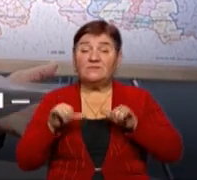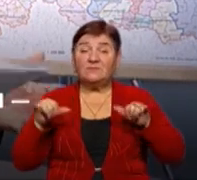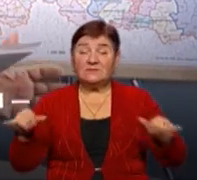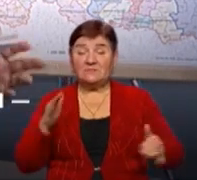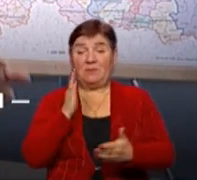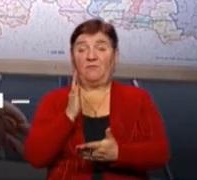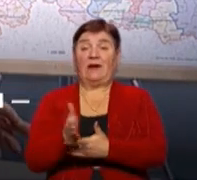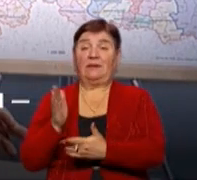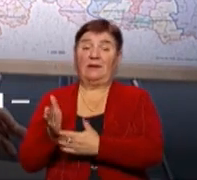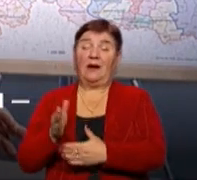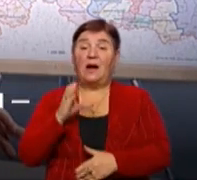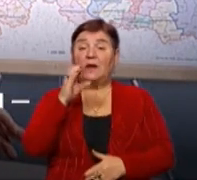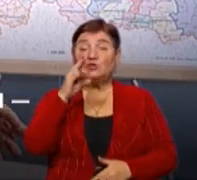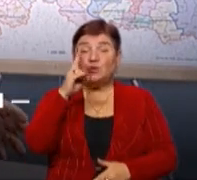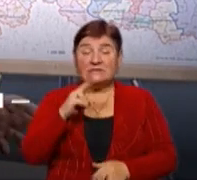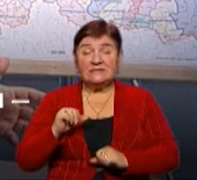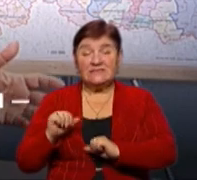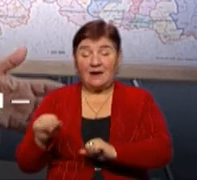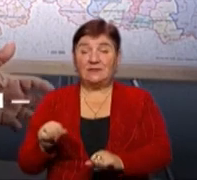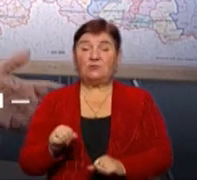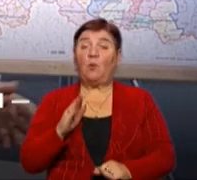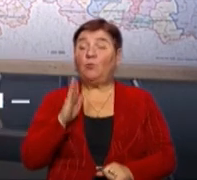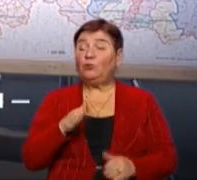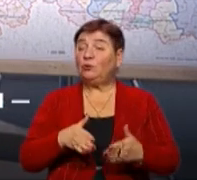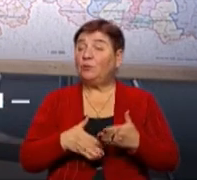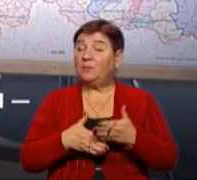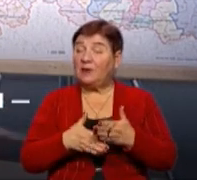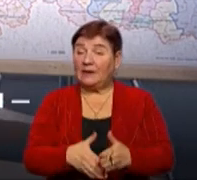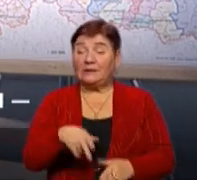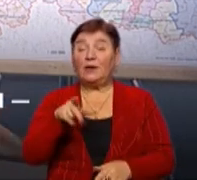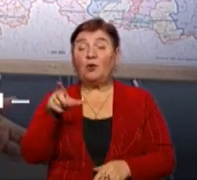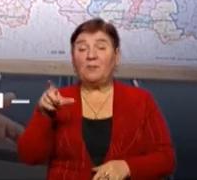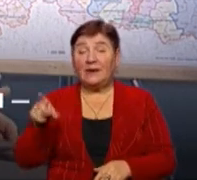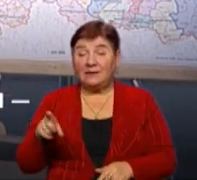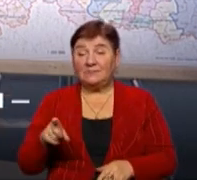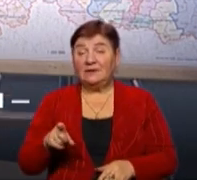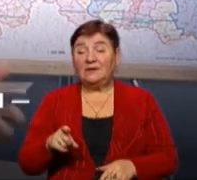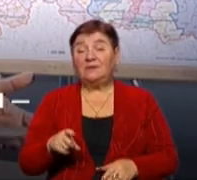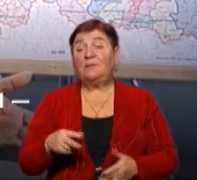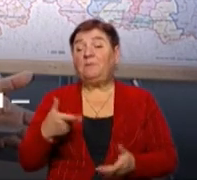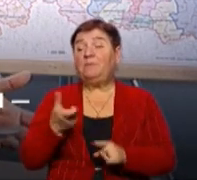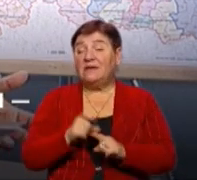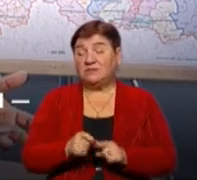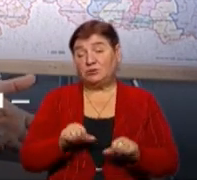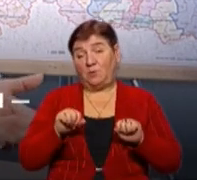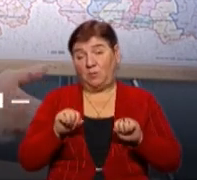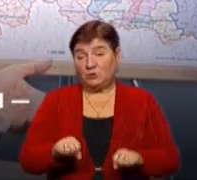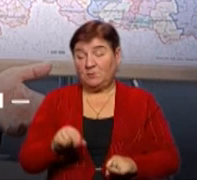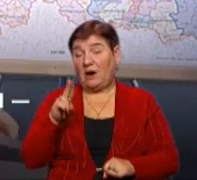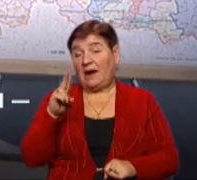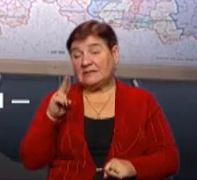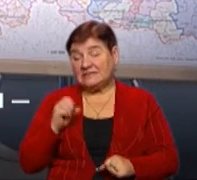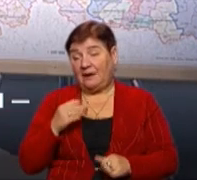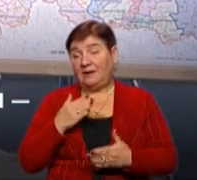розвиткового спрямування, чи соціального захисту, будуть допомагати громадам справді ставати більш спроможними. А це і